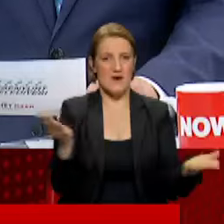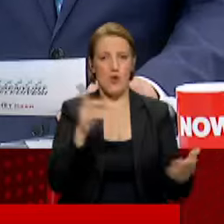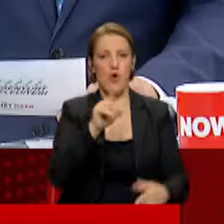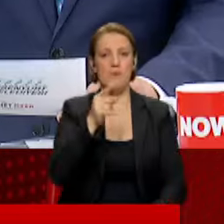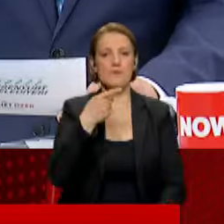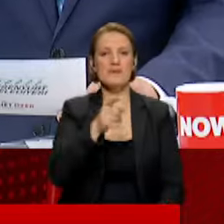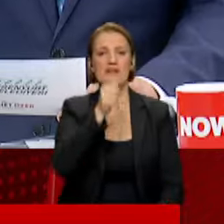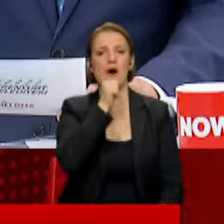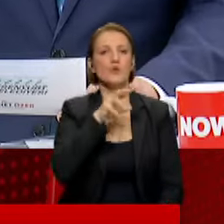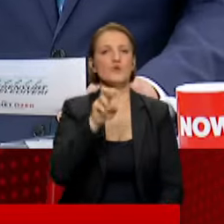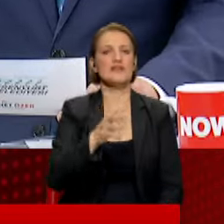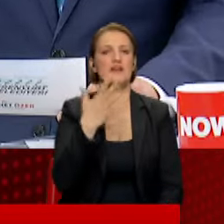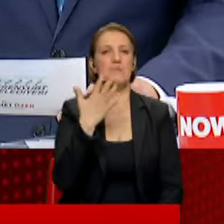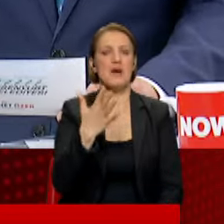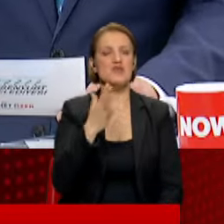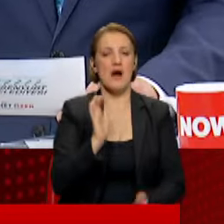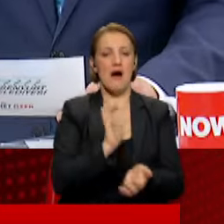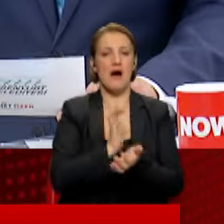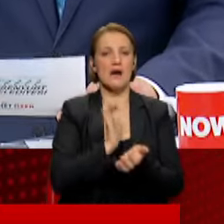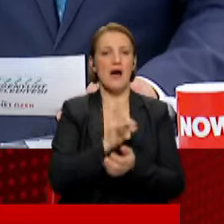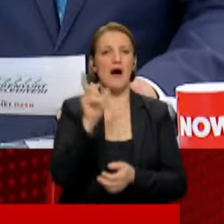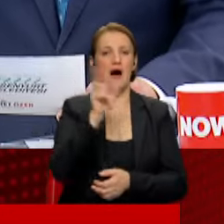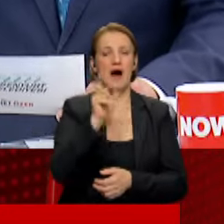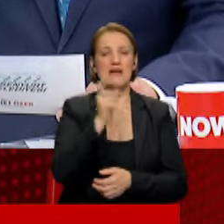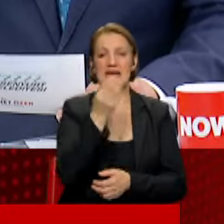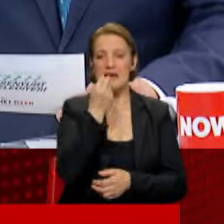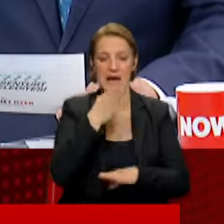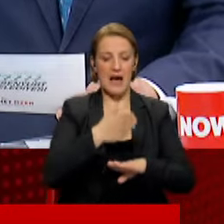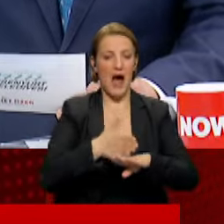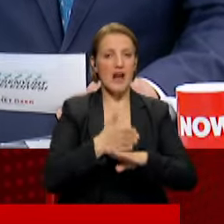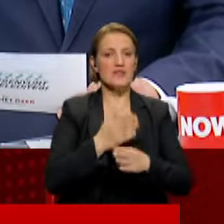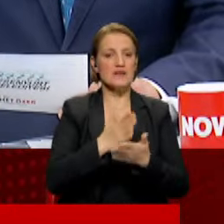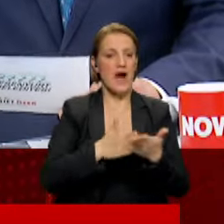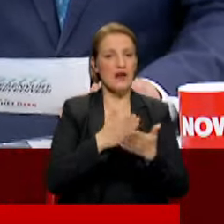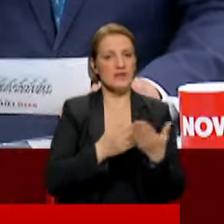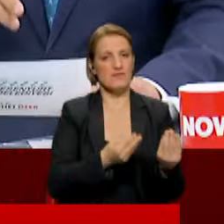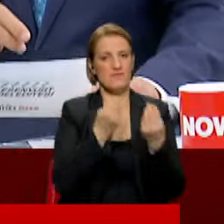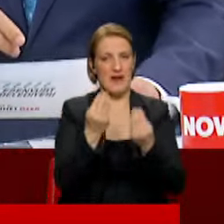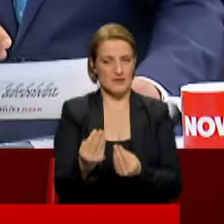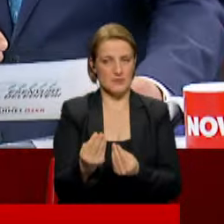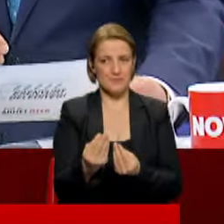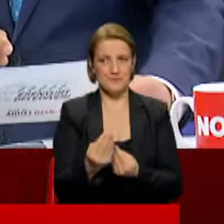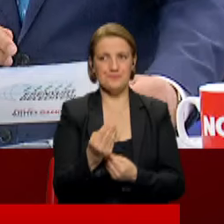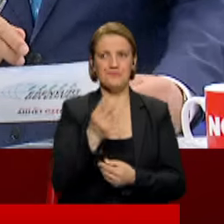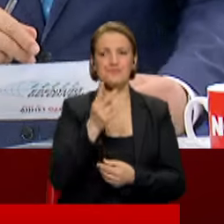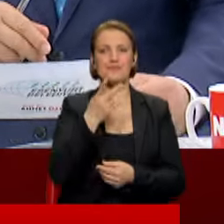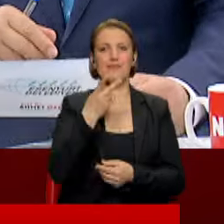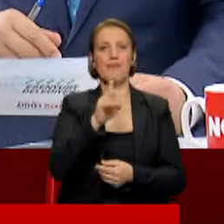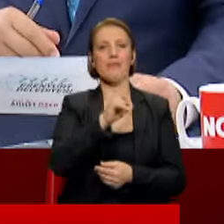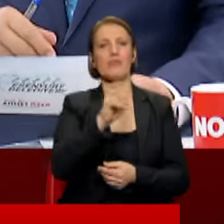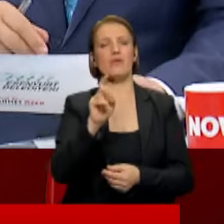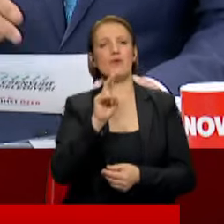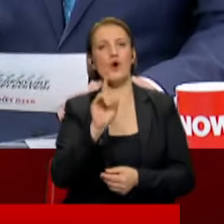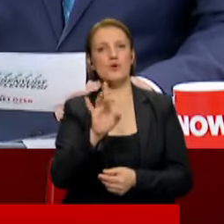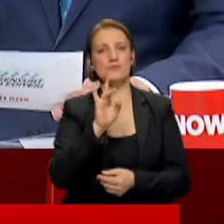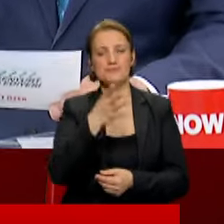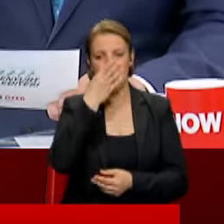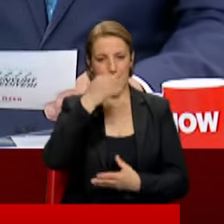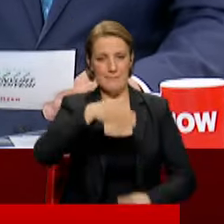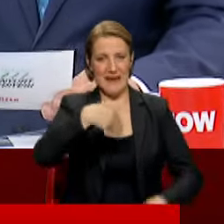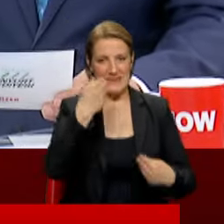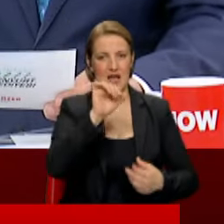11.6 185 aileye aylık gıda kartı vermişiz 2 ay daha dolmadan 2914 aileye bez